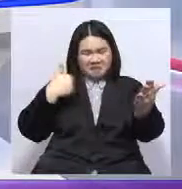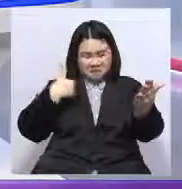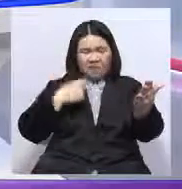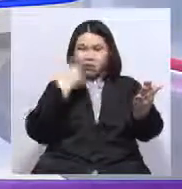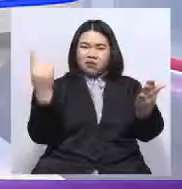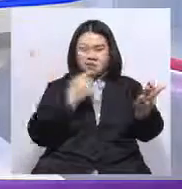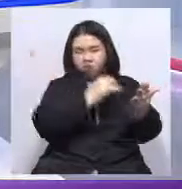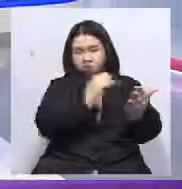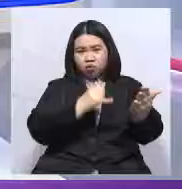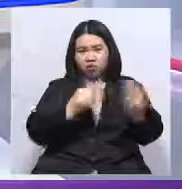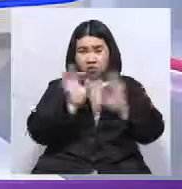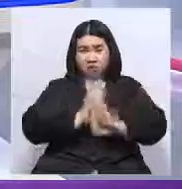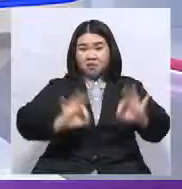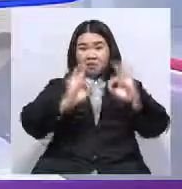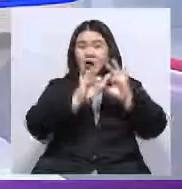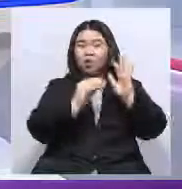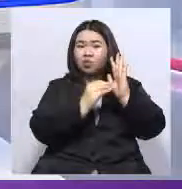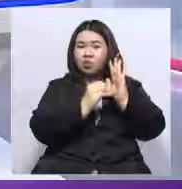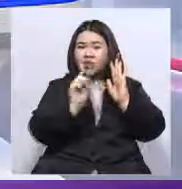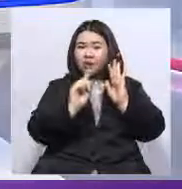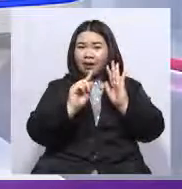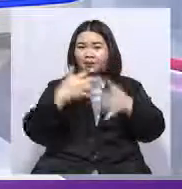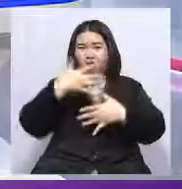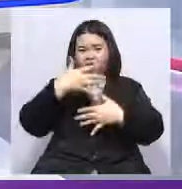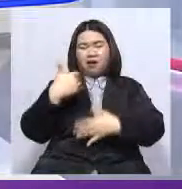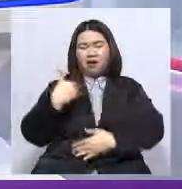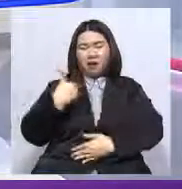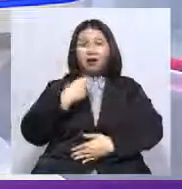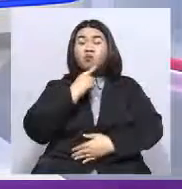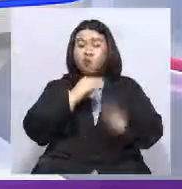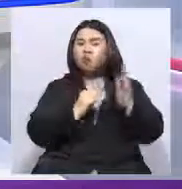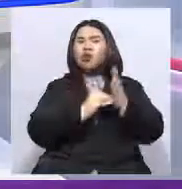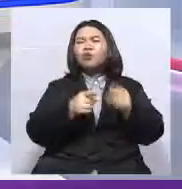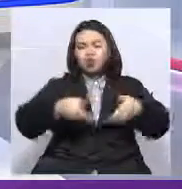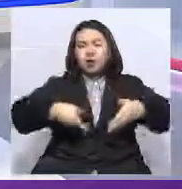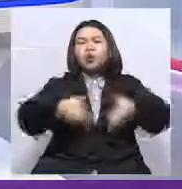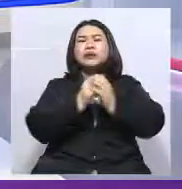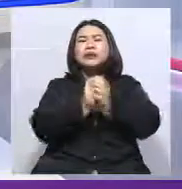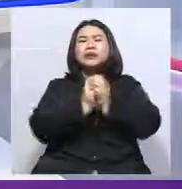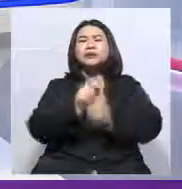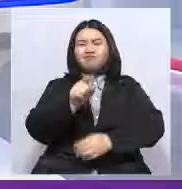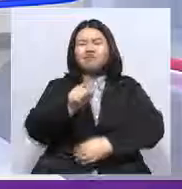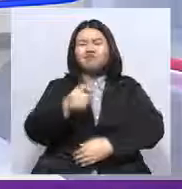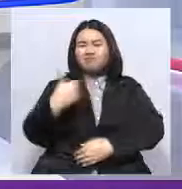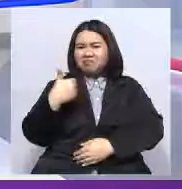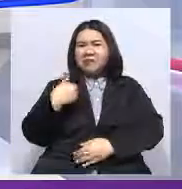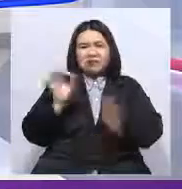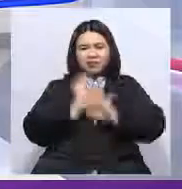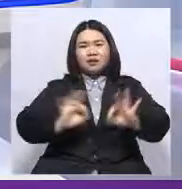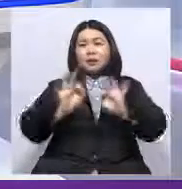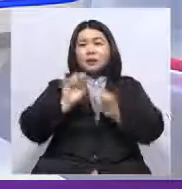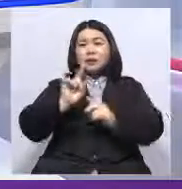งประเทศนะครับโดยเฉพาะที่กรุงเทพมหานครอย่างบรรยากาศที่เยาวราช ถ้าพูดถึงกรุงเทพก็ต้องไปเยาวราช ก็น่าจะเป็นเบอร์หนึ่งนะครับซึ่ง